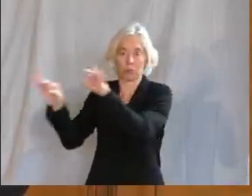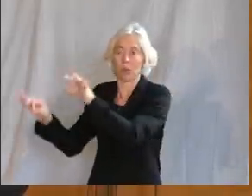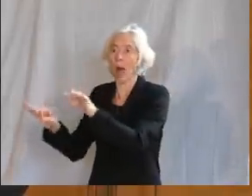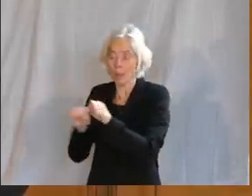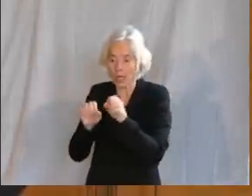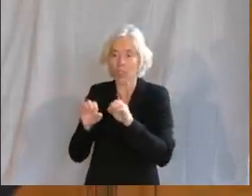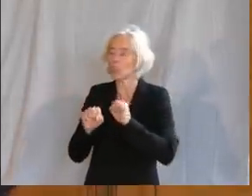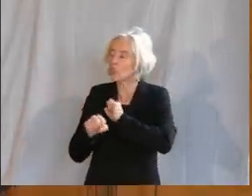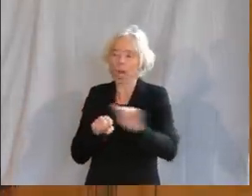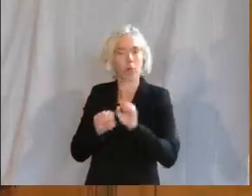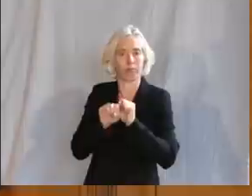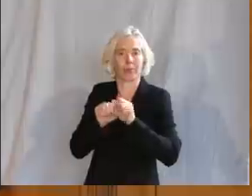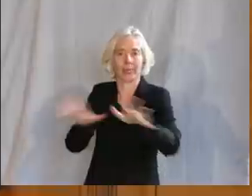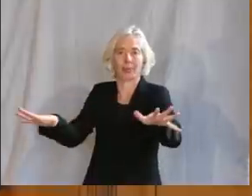hat.